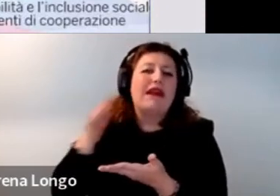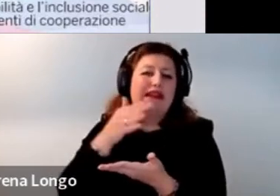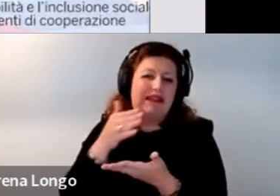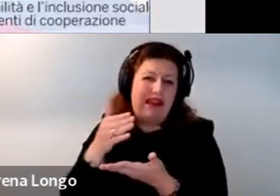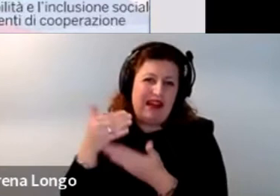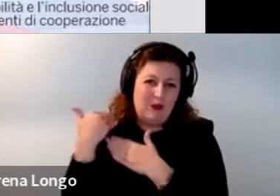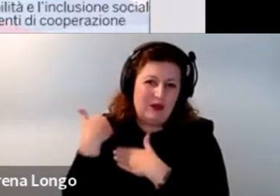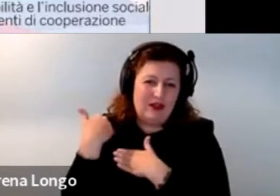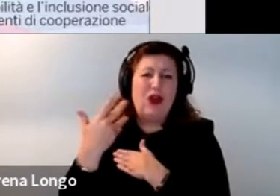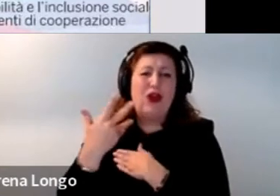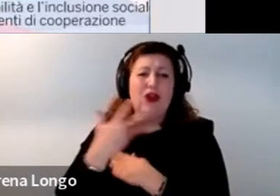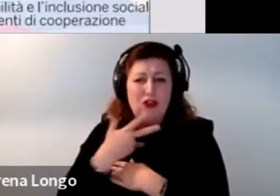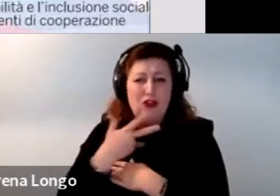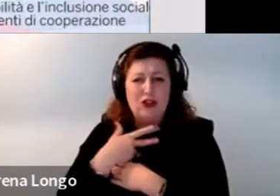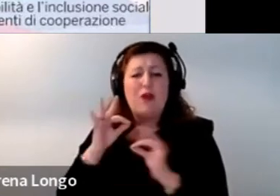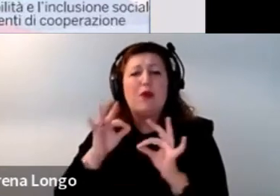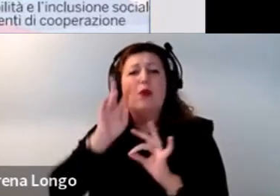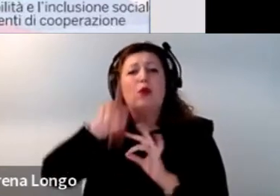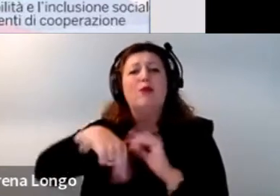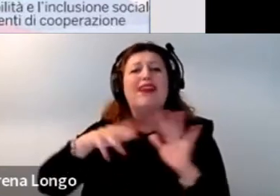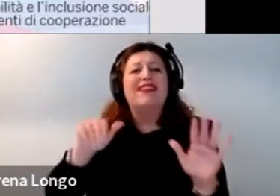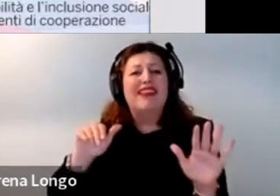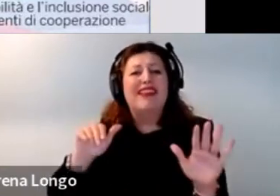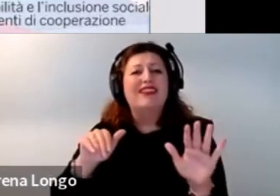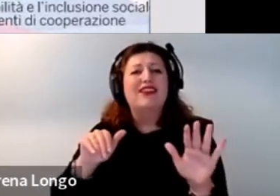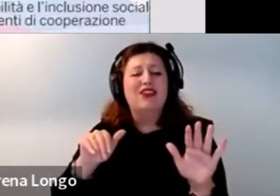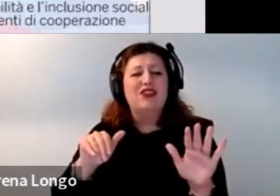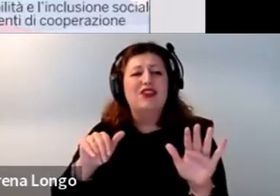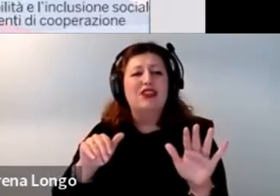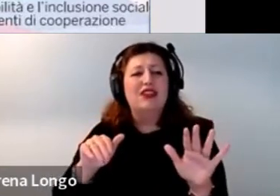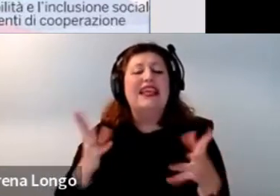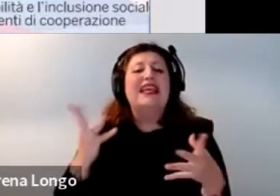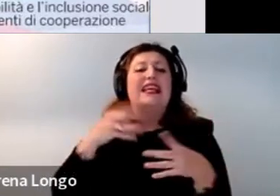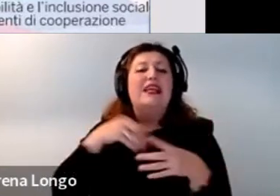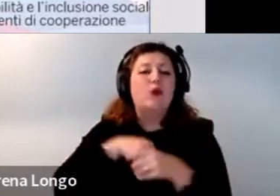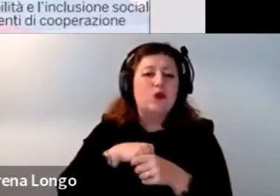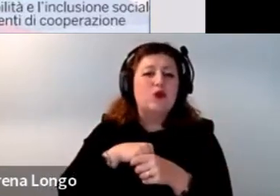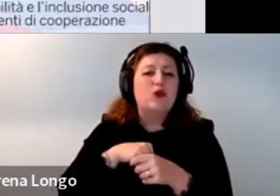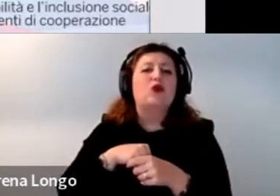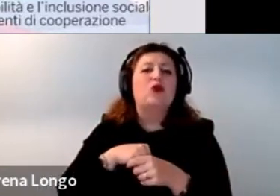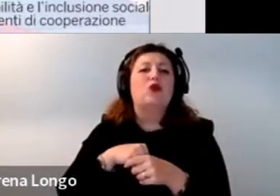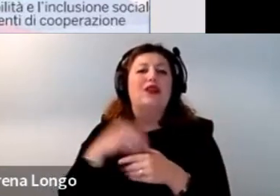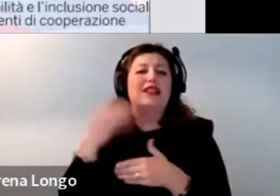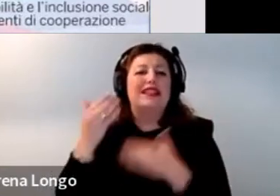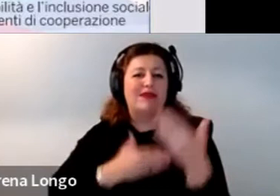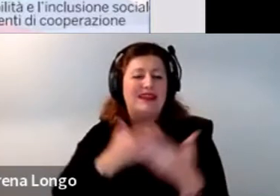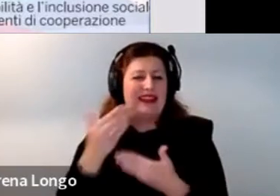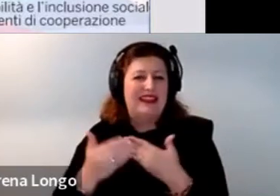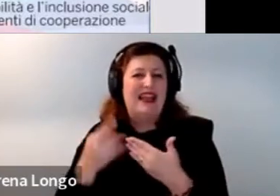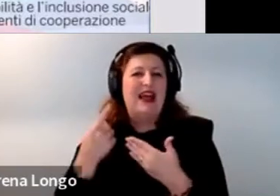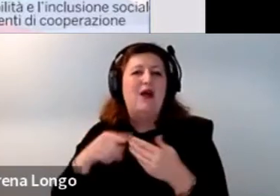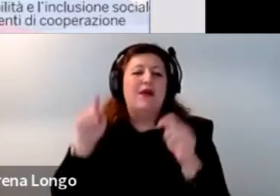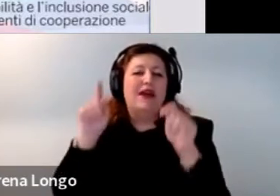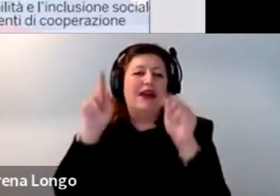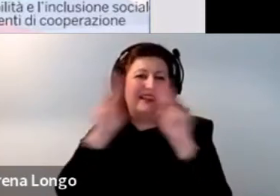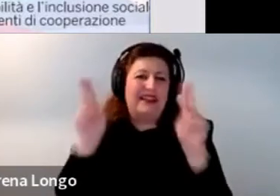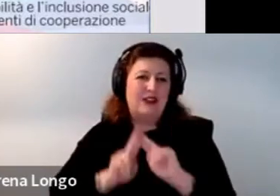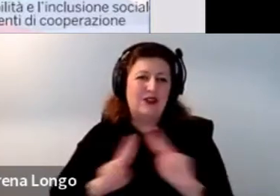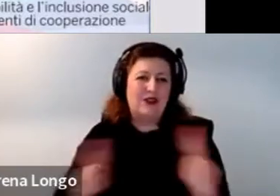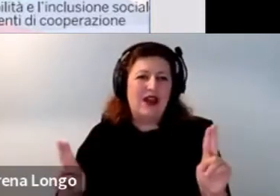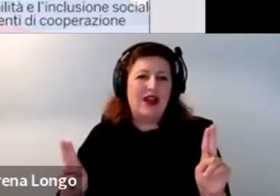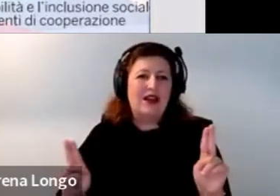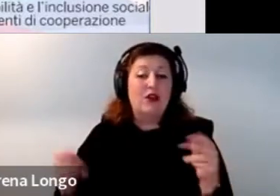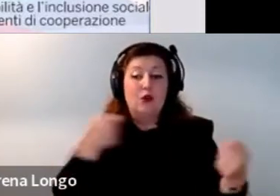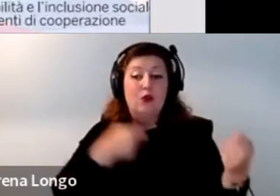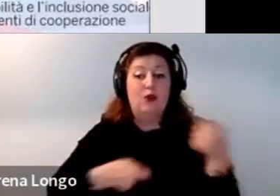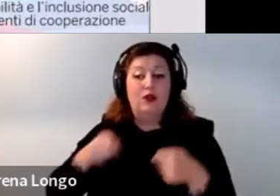2016 un rapporto su inclusione, disabilità, cooperazione internazionale, l'esperienza della cooperazione